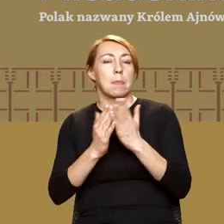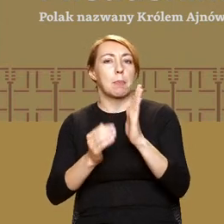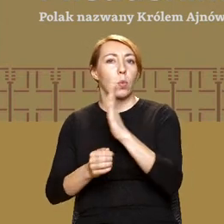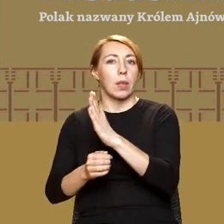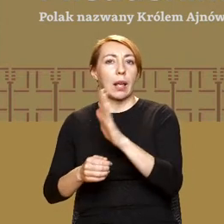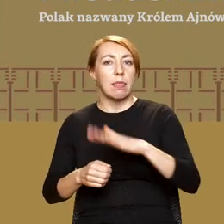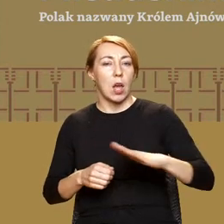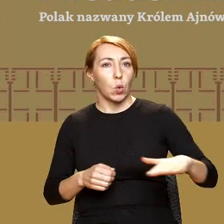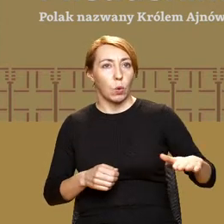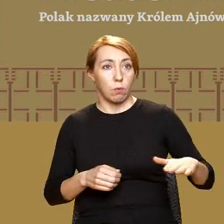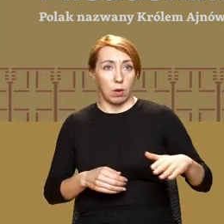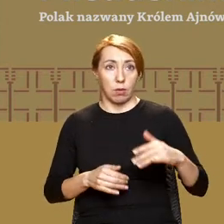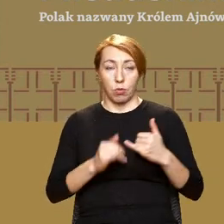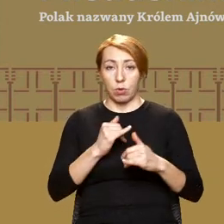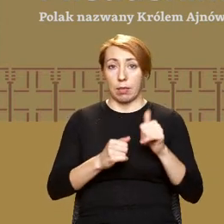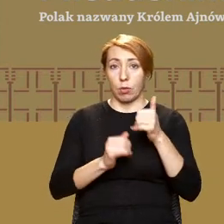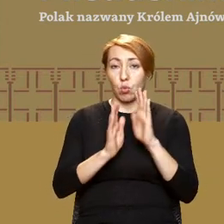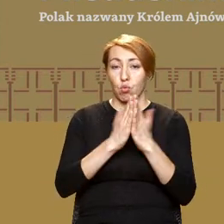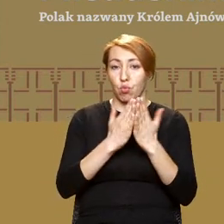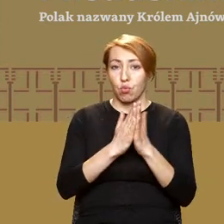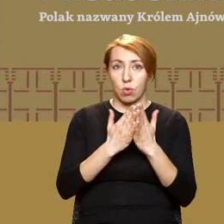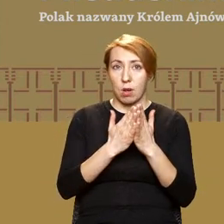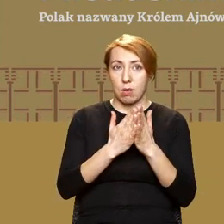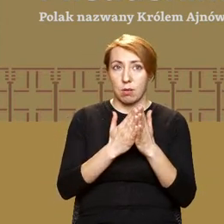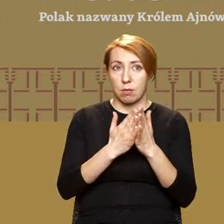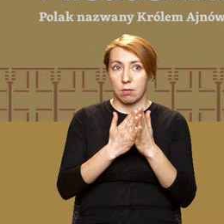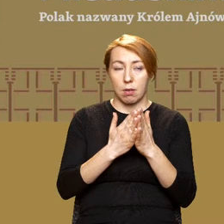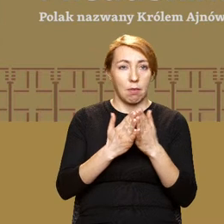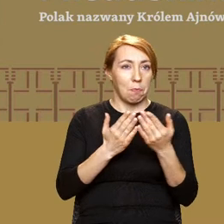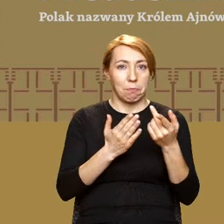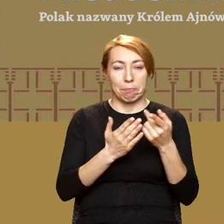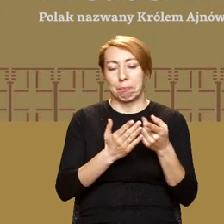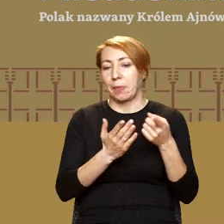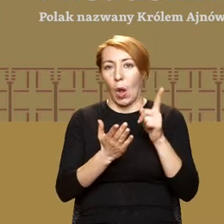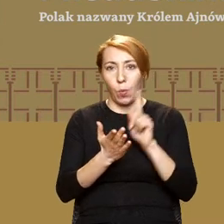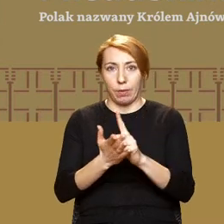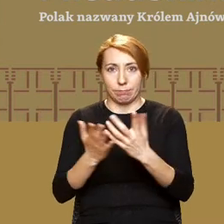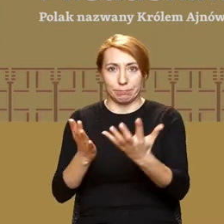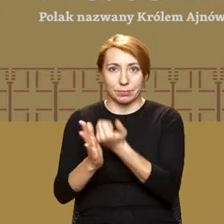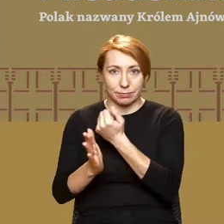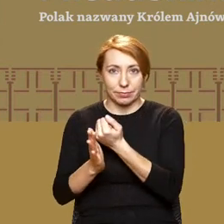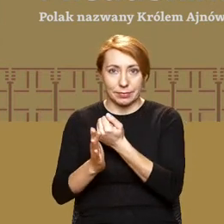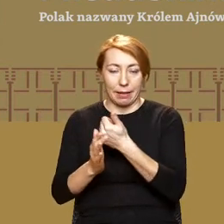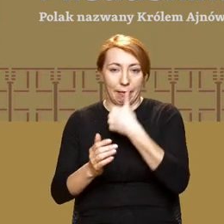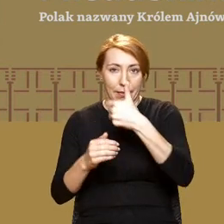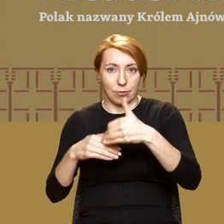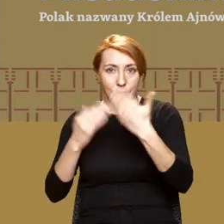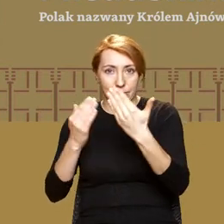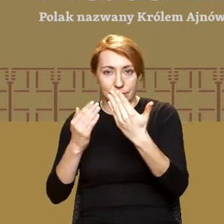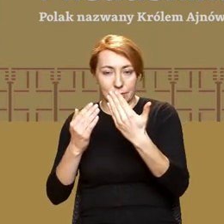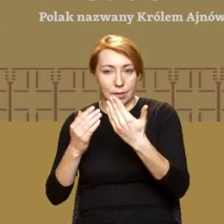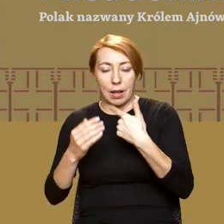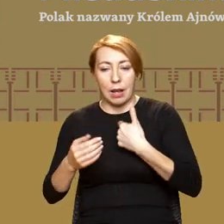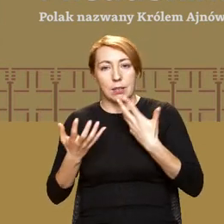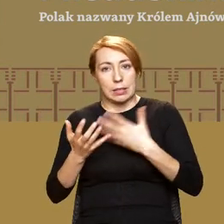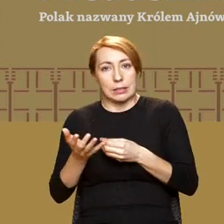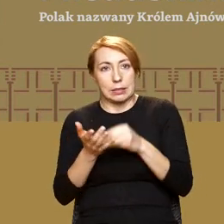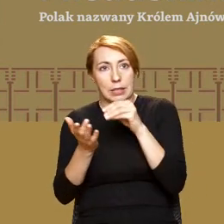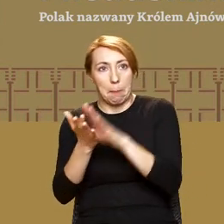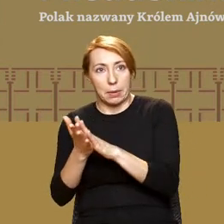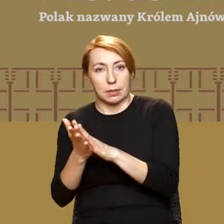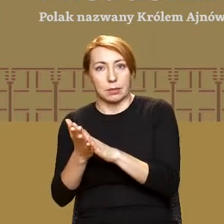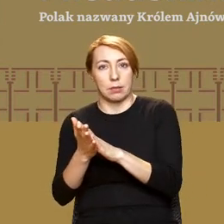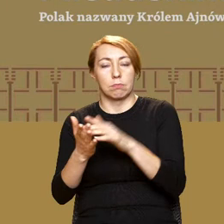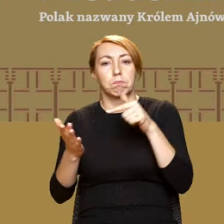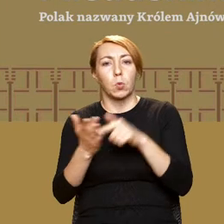książkę nie zdążyłam obskoczyć, brzydko mówiąc, jednego dnia i chciałam się zapisać, bo trzeba się było zapisywać